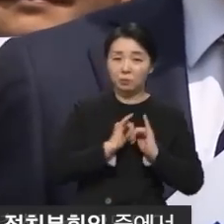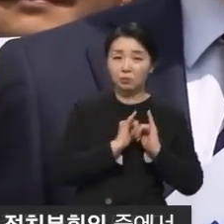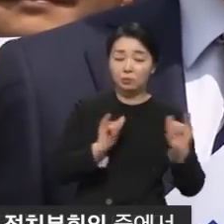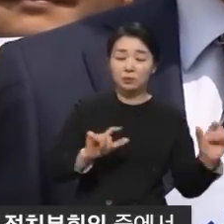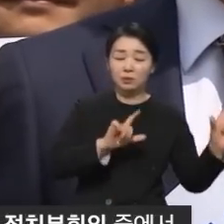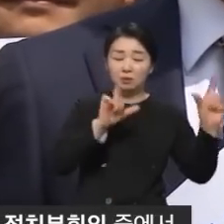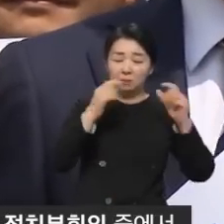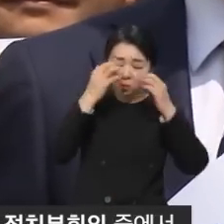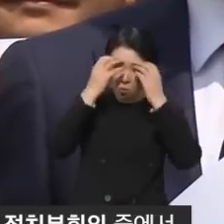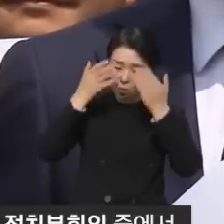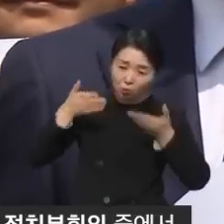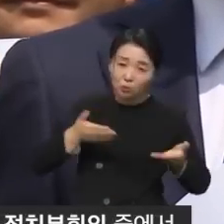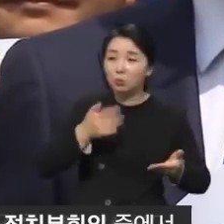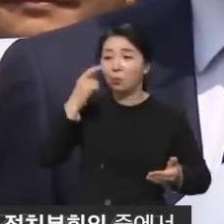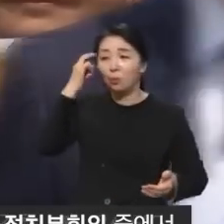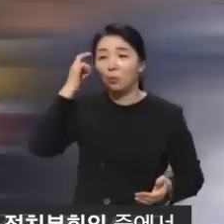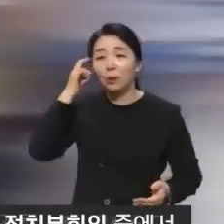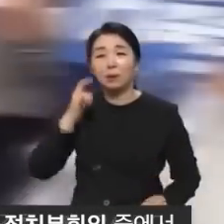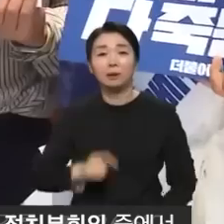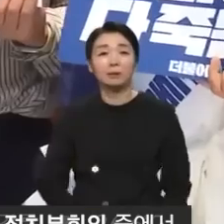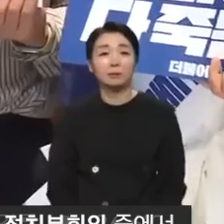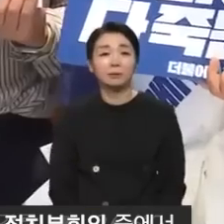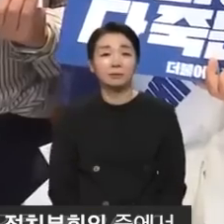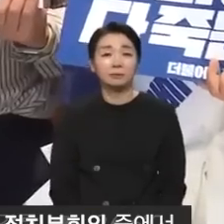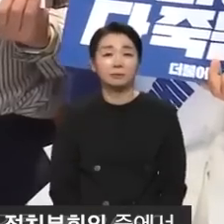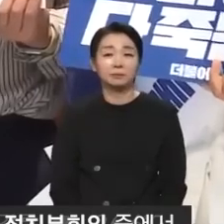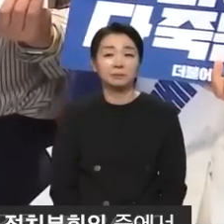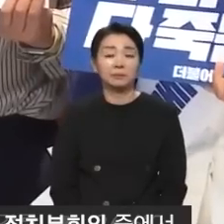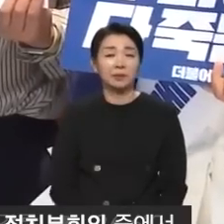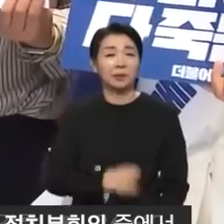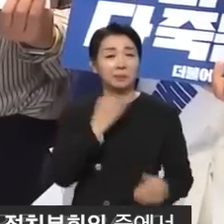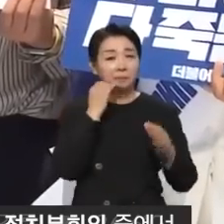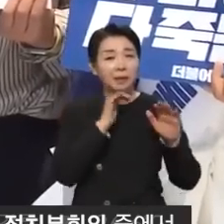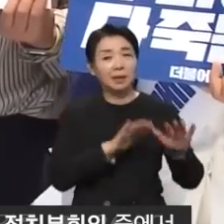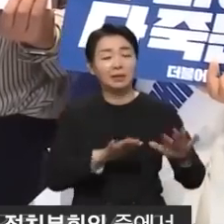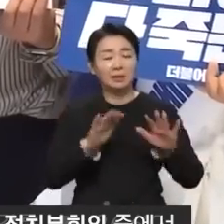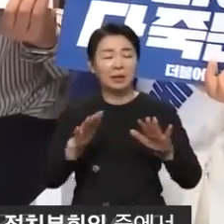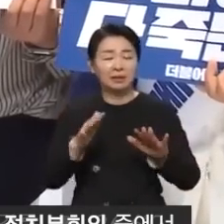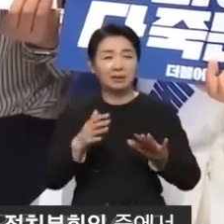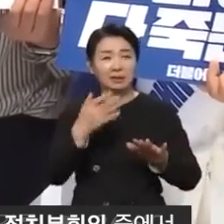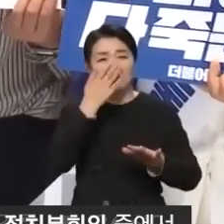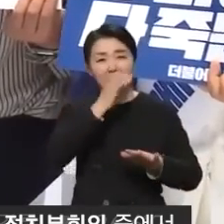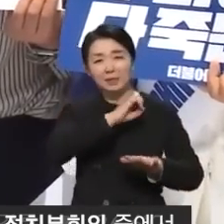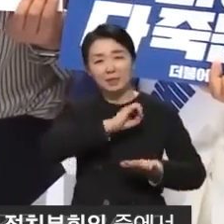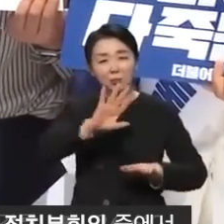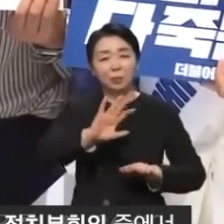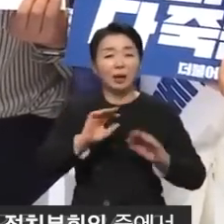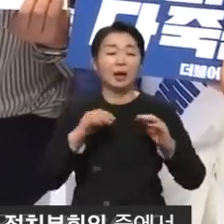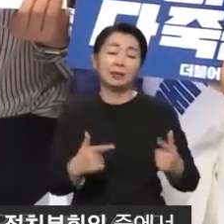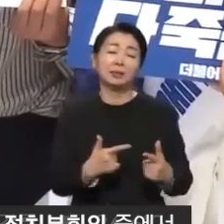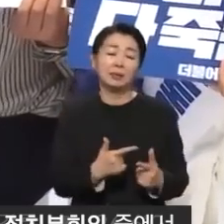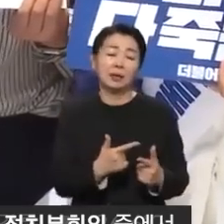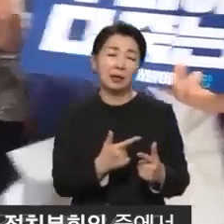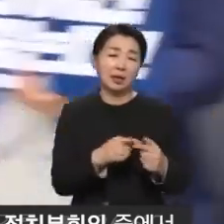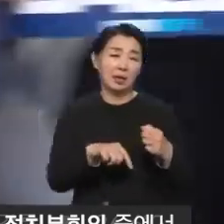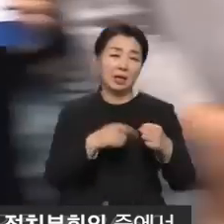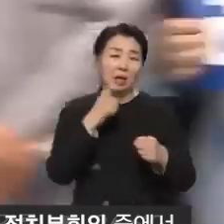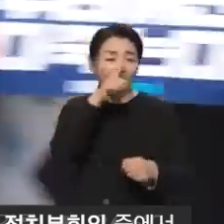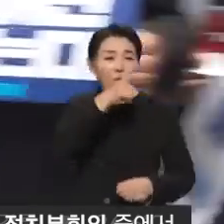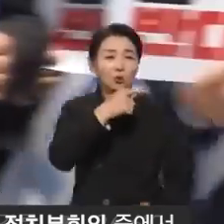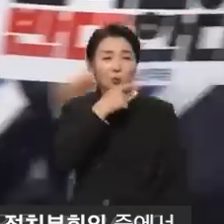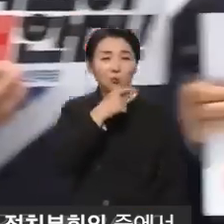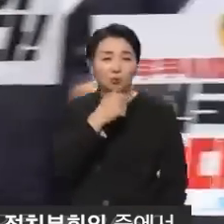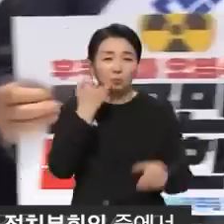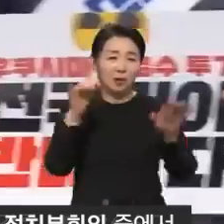삶에 고통을 가하는 것입니까? 바다는 쓰레기장이 아니다. 후쿠시마 오염수